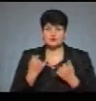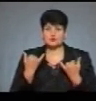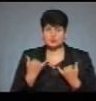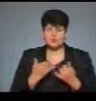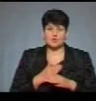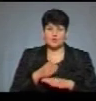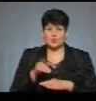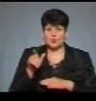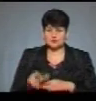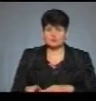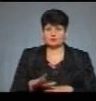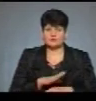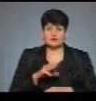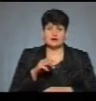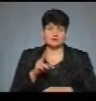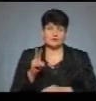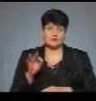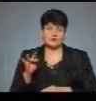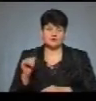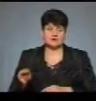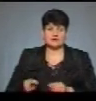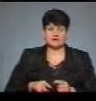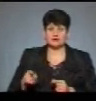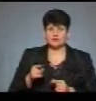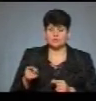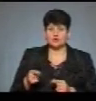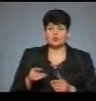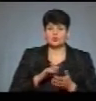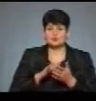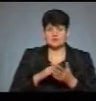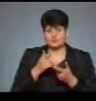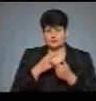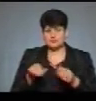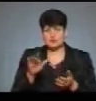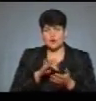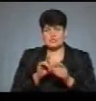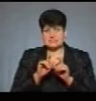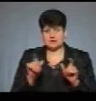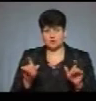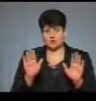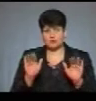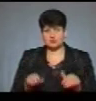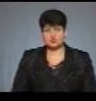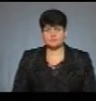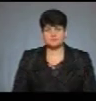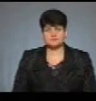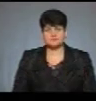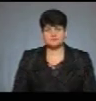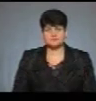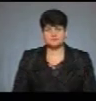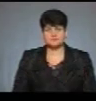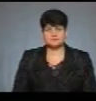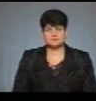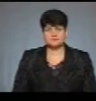сьогодні гостем студії є Тарас Ковальчук, директор Тернопільського туристично-інформаційного центру. До побачення. До побачення.